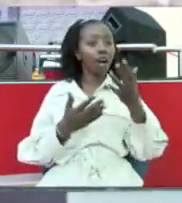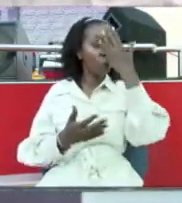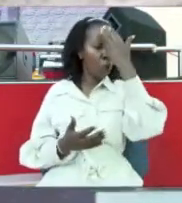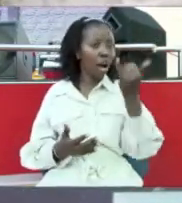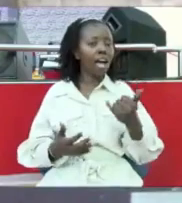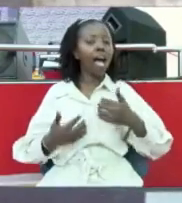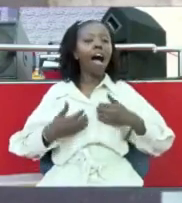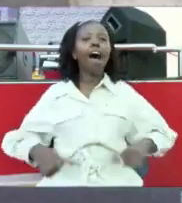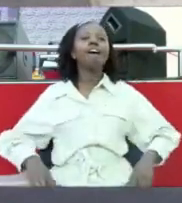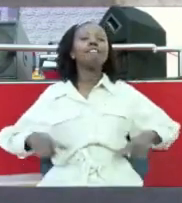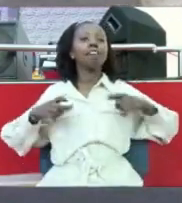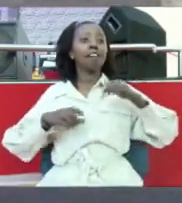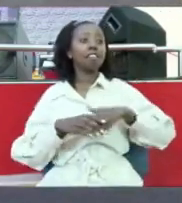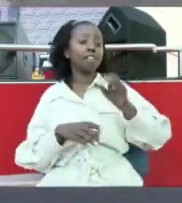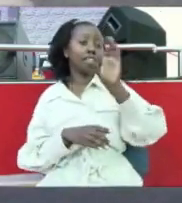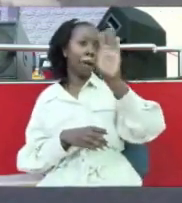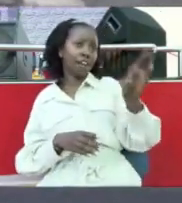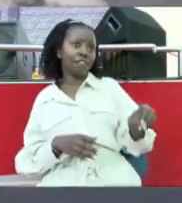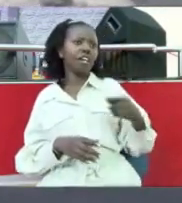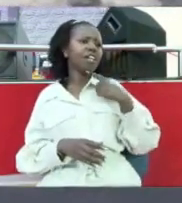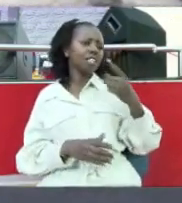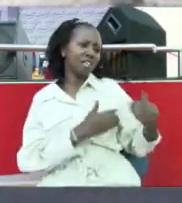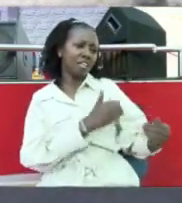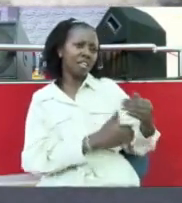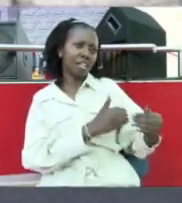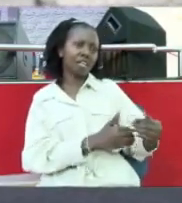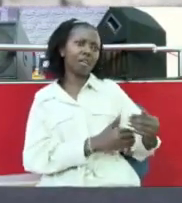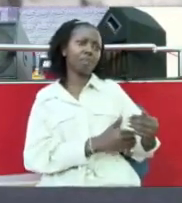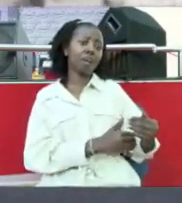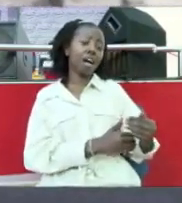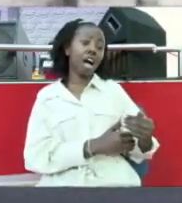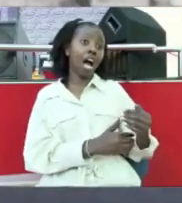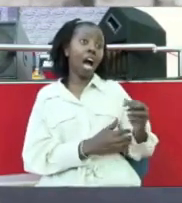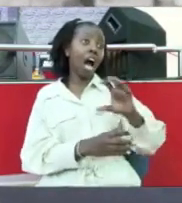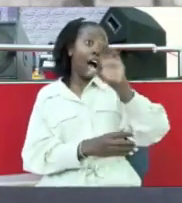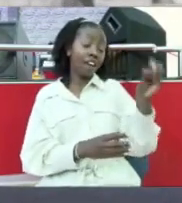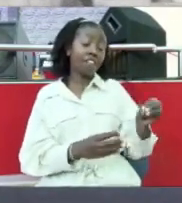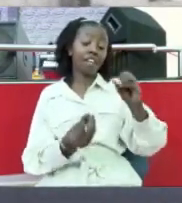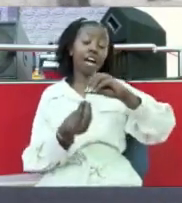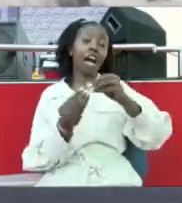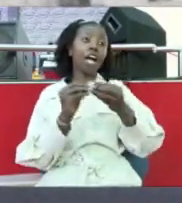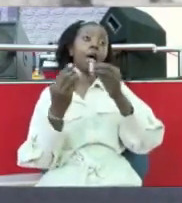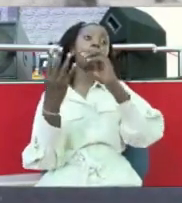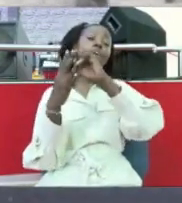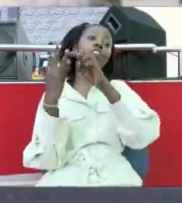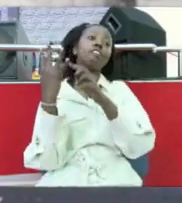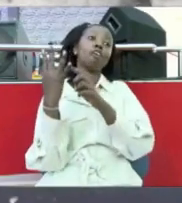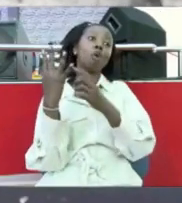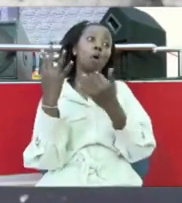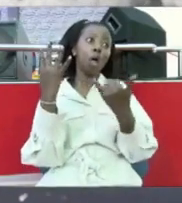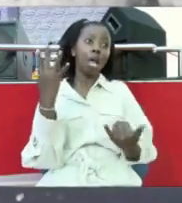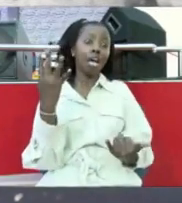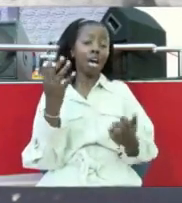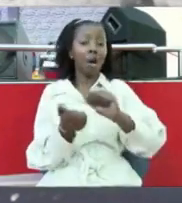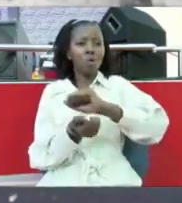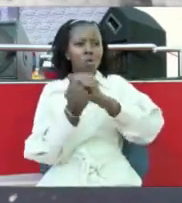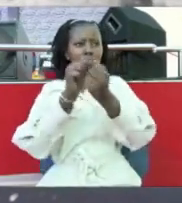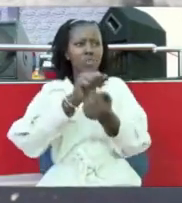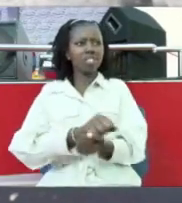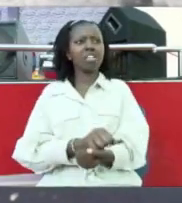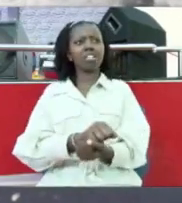kuna maisha pale Afrika. Tell your neighbor. Mwambie jirani. We were number 4. Sasa abautani. Sasa kumegeuka. Tuko